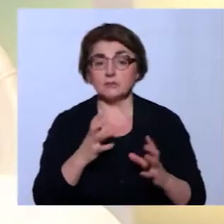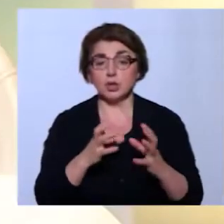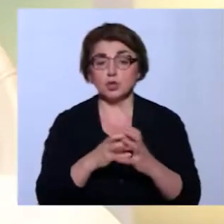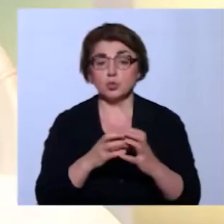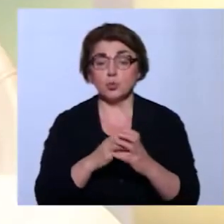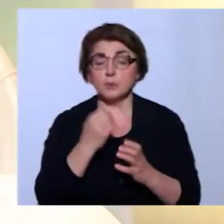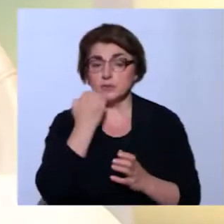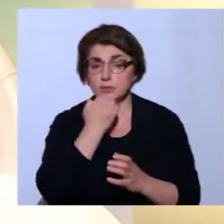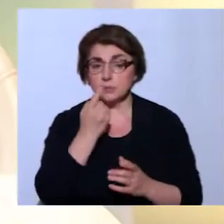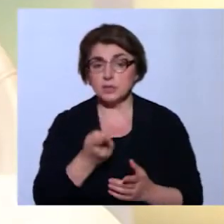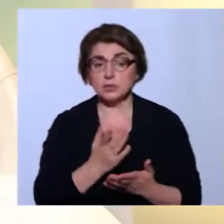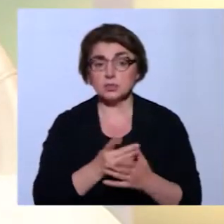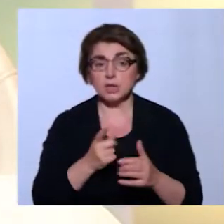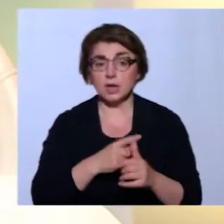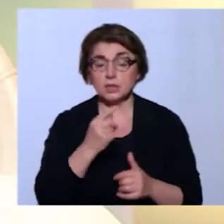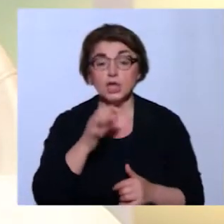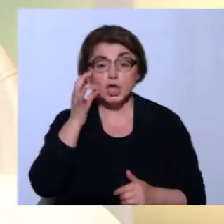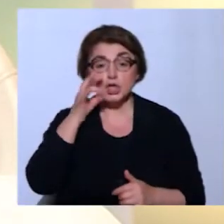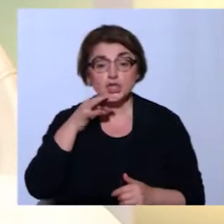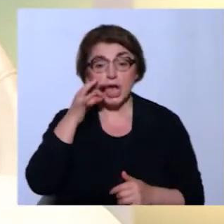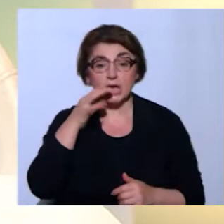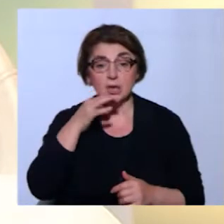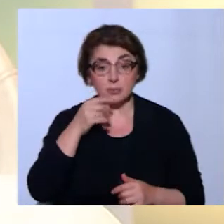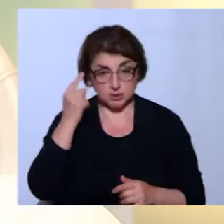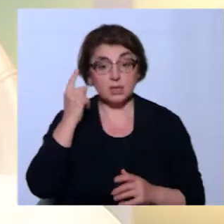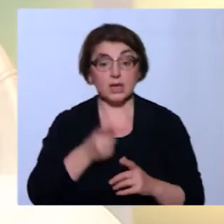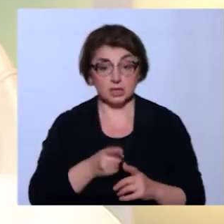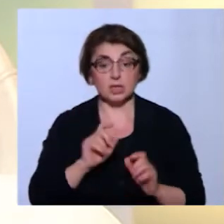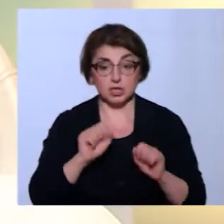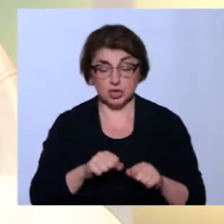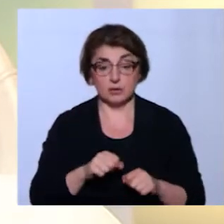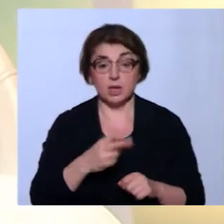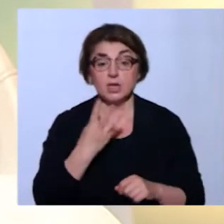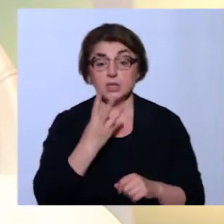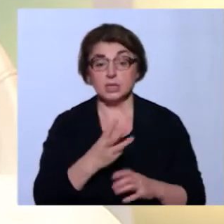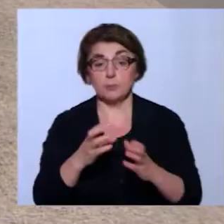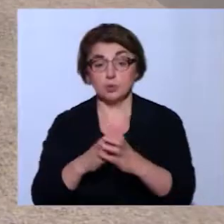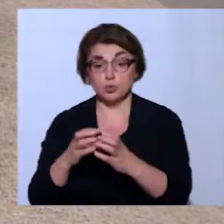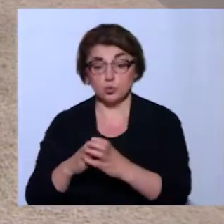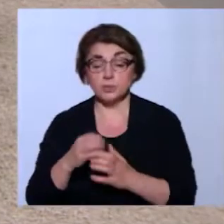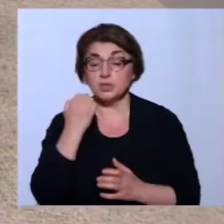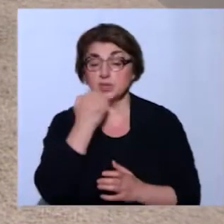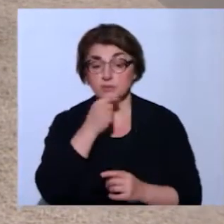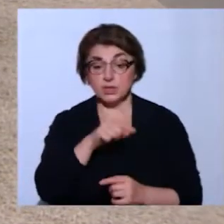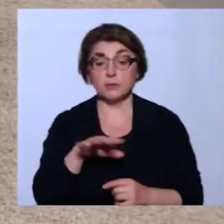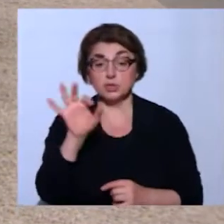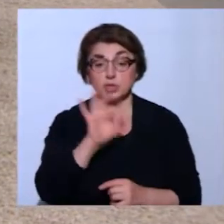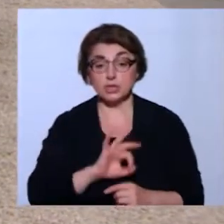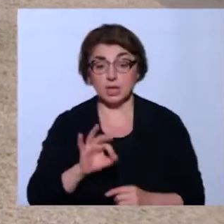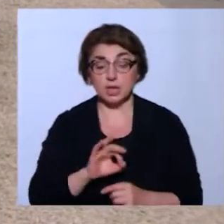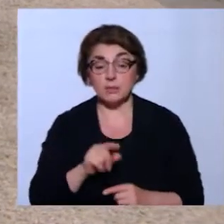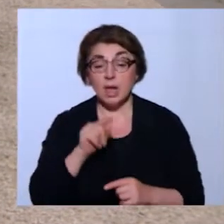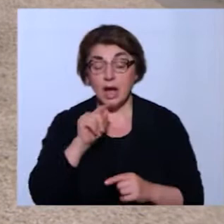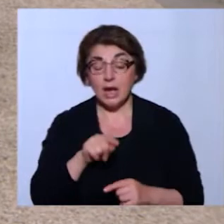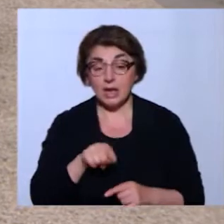კიდე ნივთიერებებისა, რომელსაც ქვია შაქრები. შეიძლება გაგიგია კიდევაც აი ამ სამი ჯგუფის ნივთიერებების შესახებ. Აი